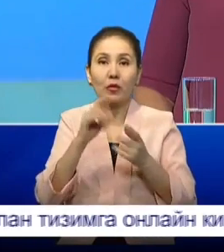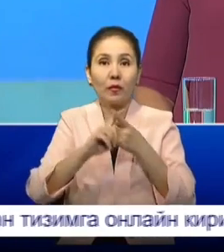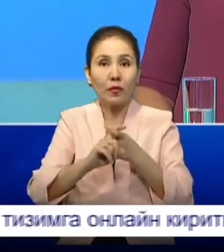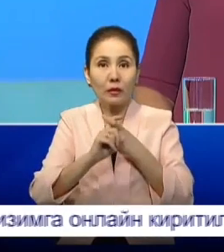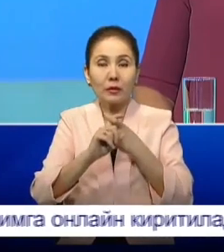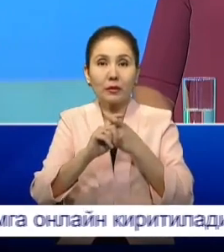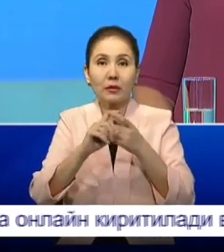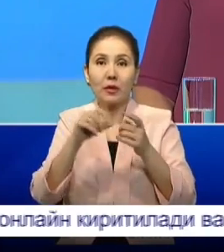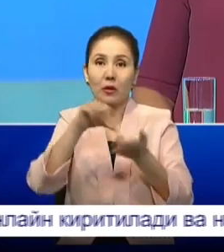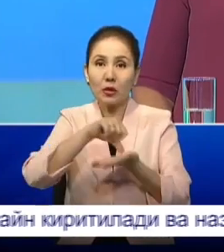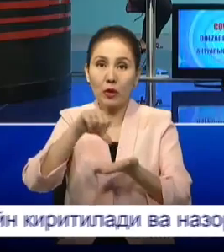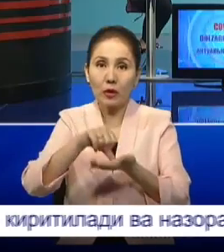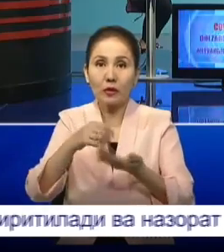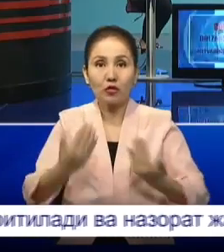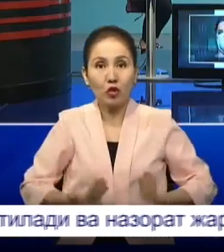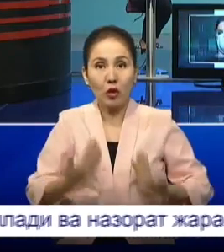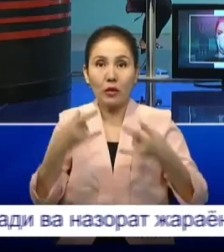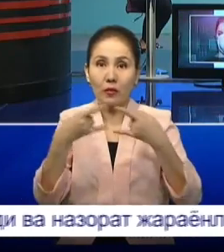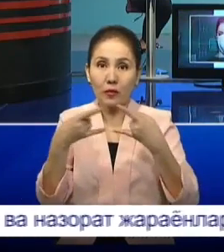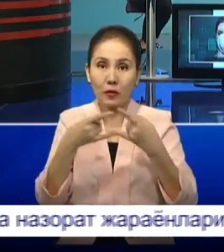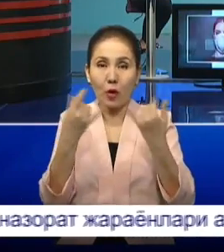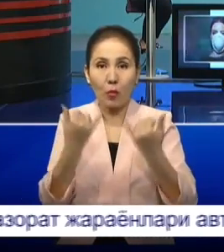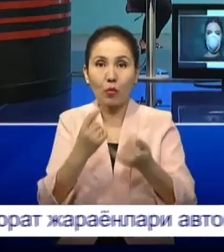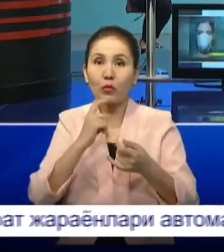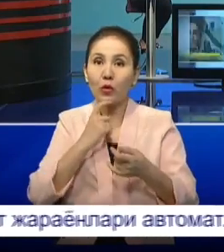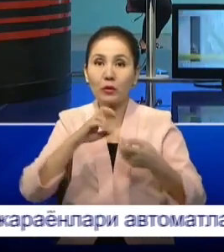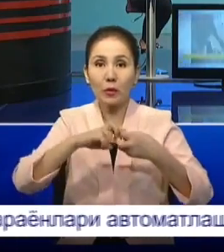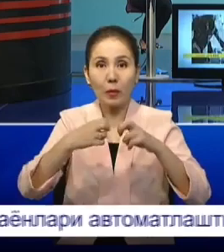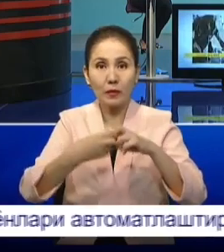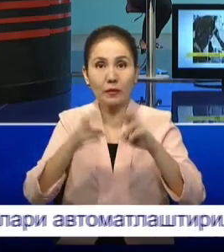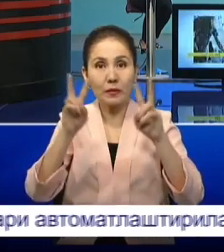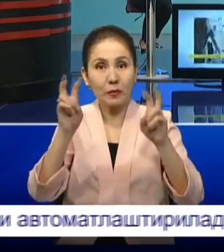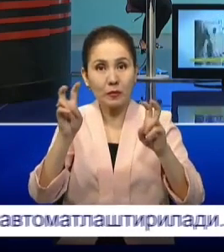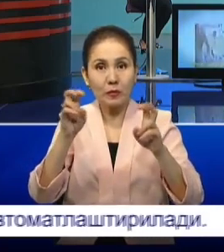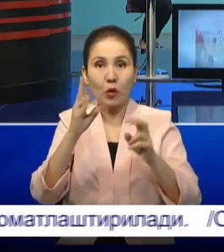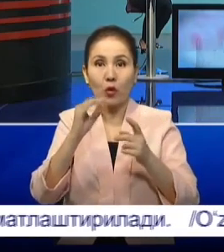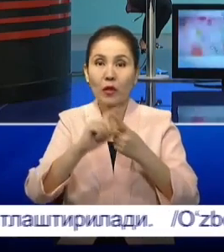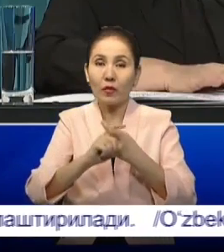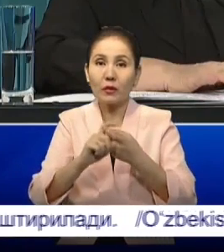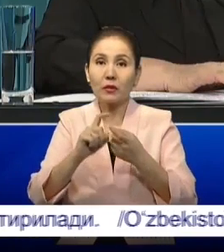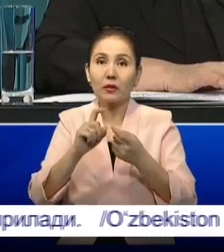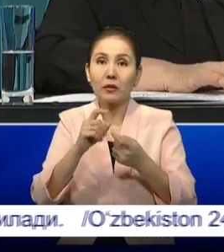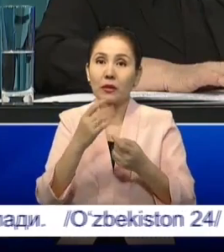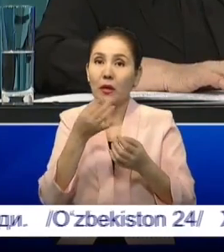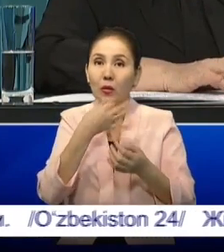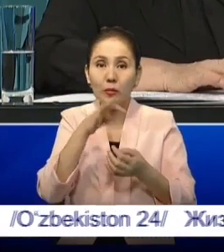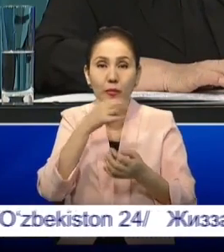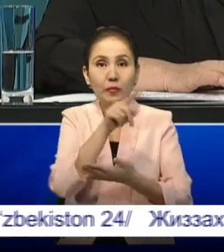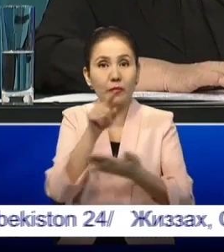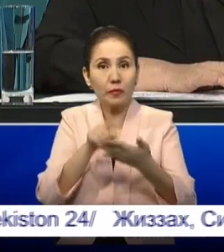qarshi kurash shtabi a'zolari jonli efirda bugunning dolzarb mavzusi koronavirus pandemiyasi bilan bog'liq istalgan